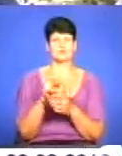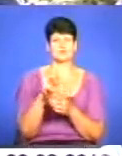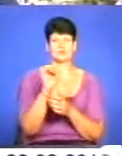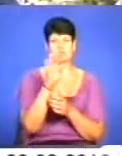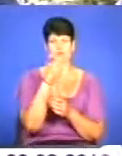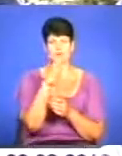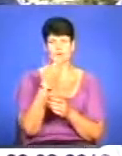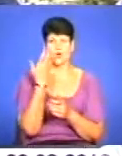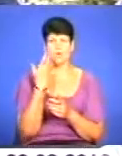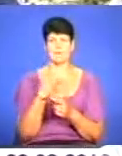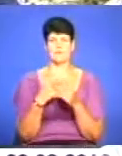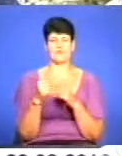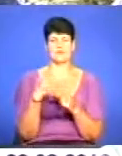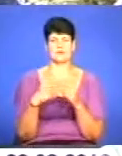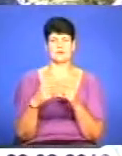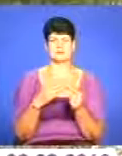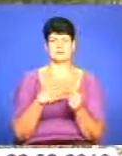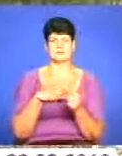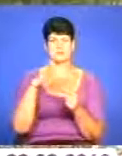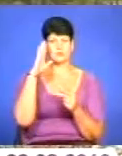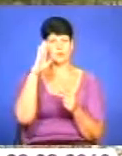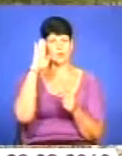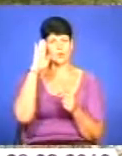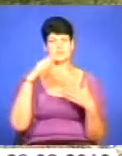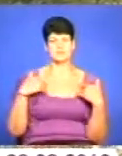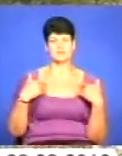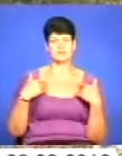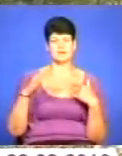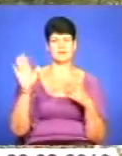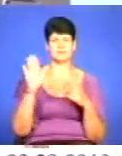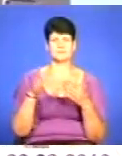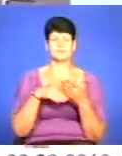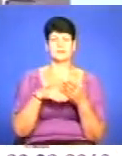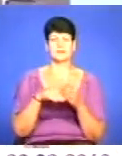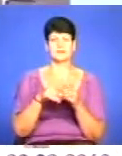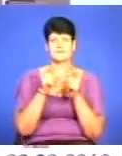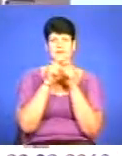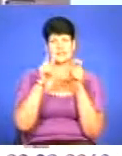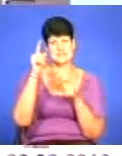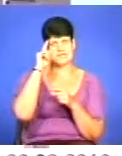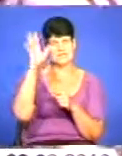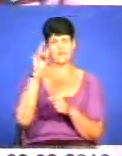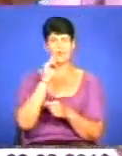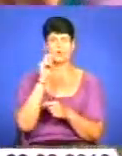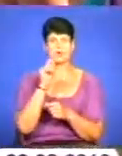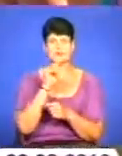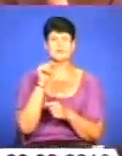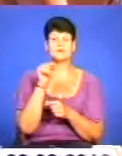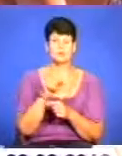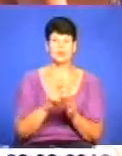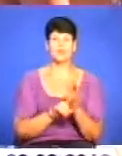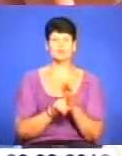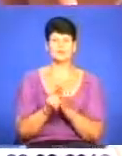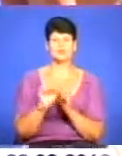коли поверталися з позиції наших бійців. Хлопчик привітав автомобіль волонтерської групи вигуком «Слава Україні». З цього й почалася